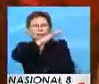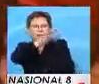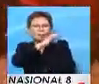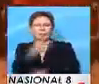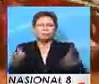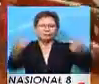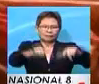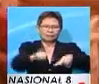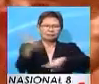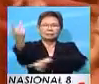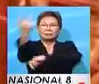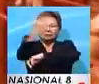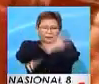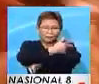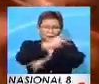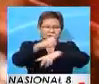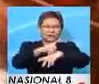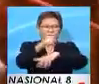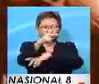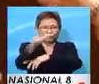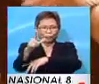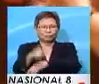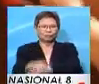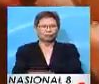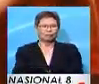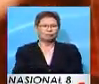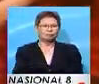berlangsung selama hari di